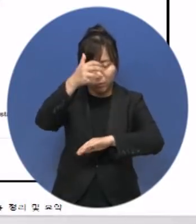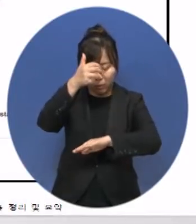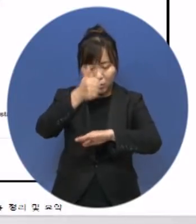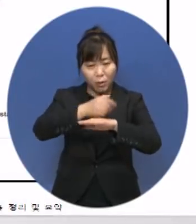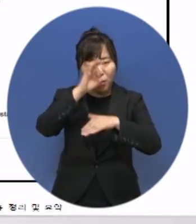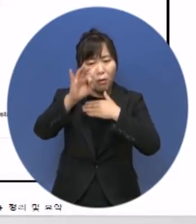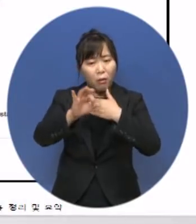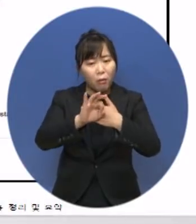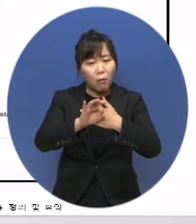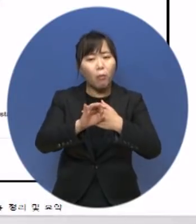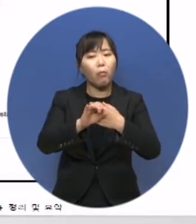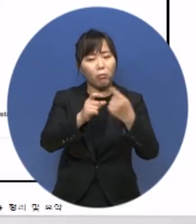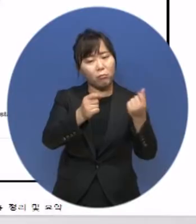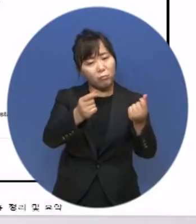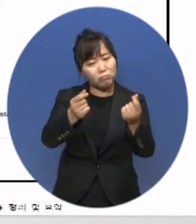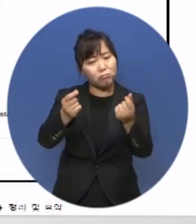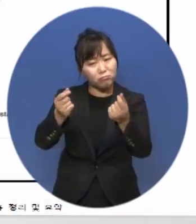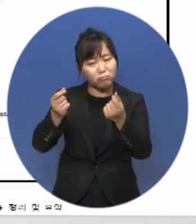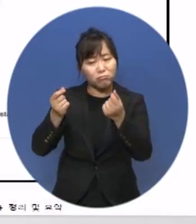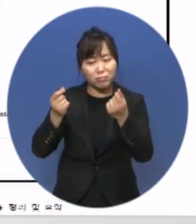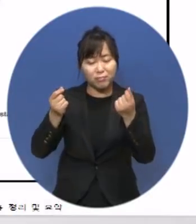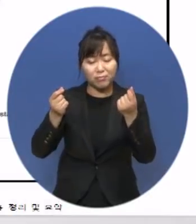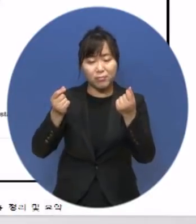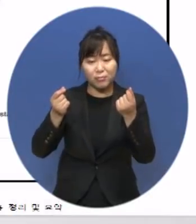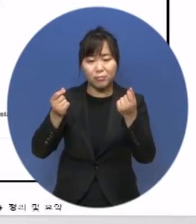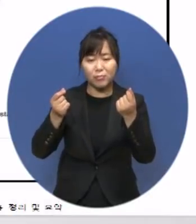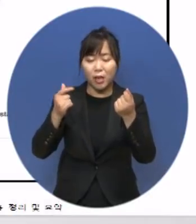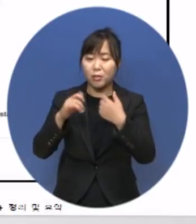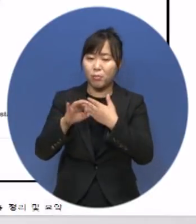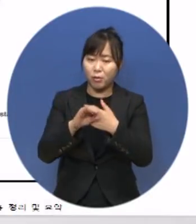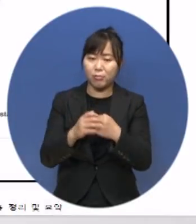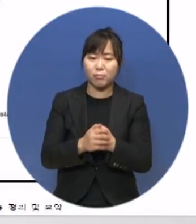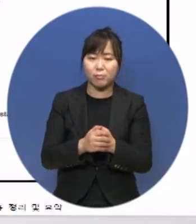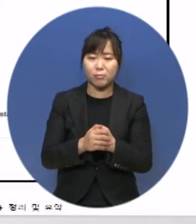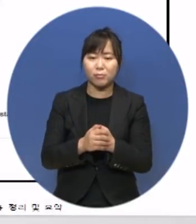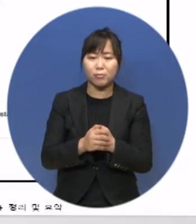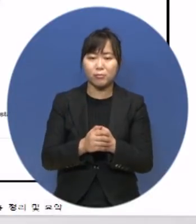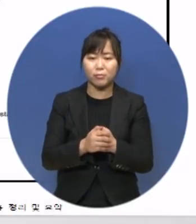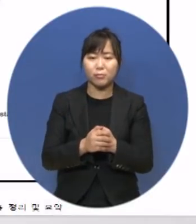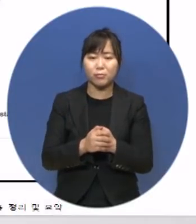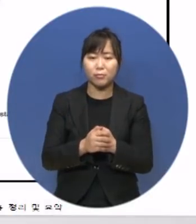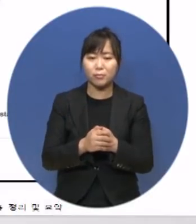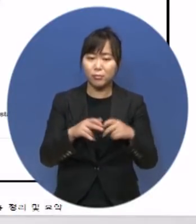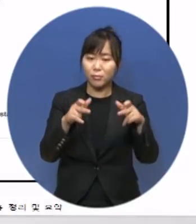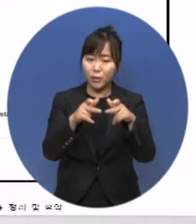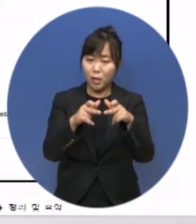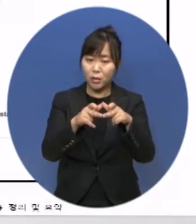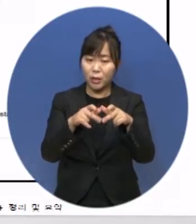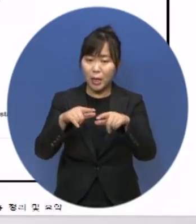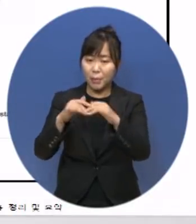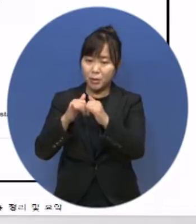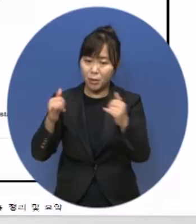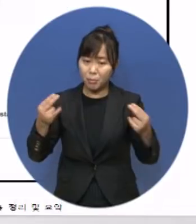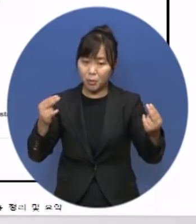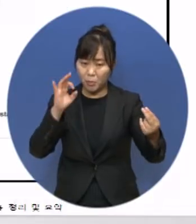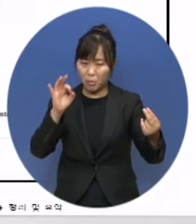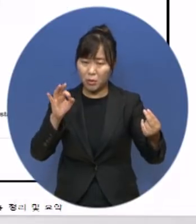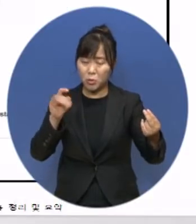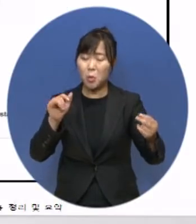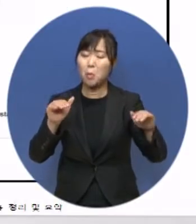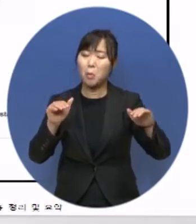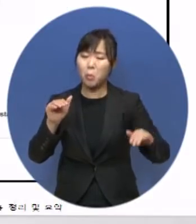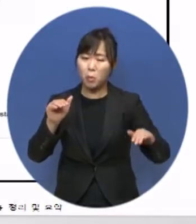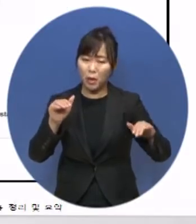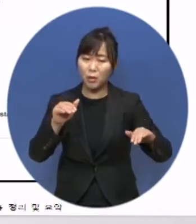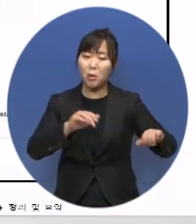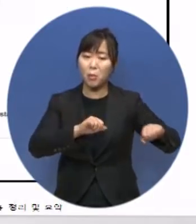결과들을 보면 다소 대부분 비슷하거나 장애인들이 비장애인에 비해서 다소